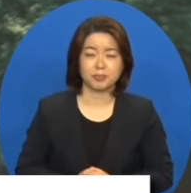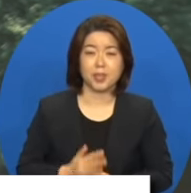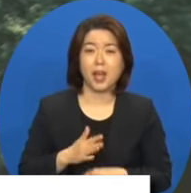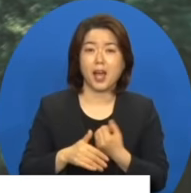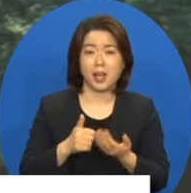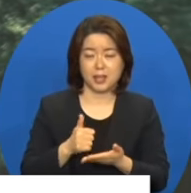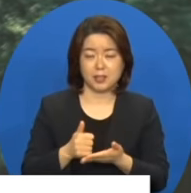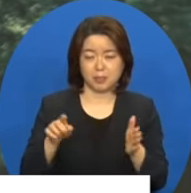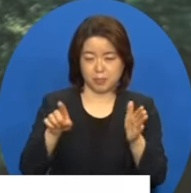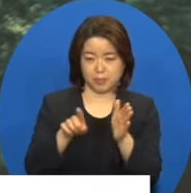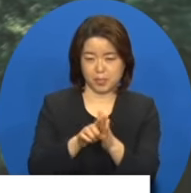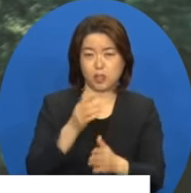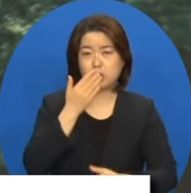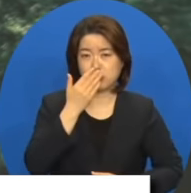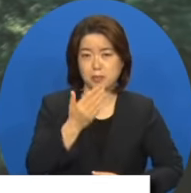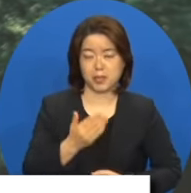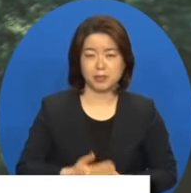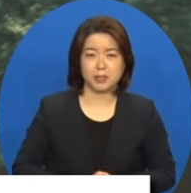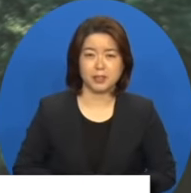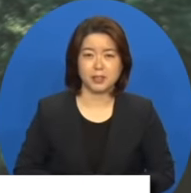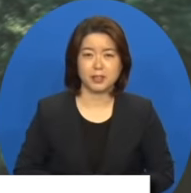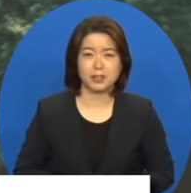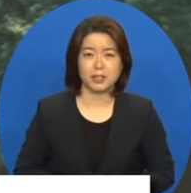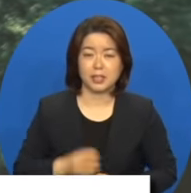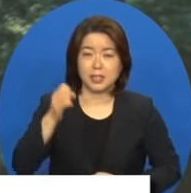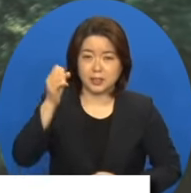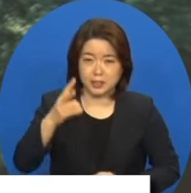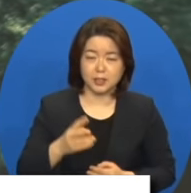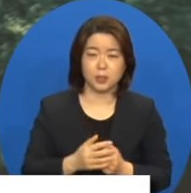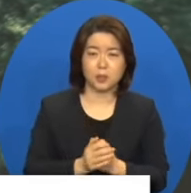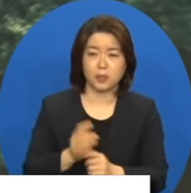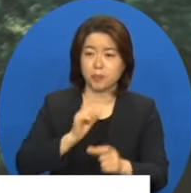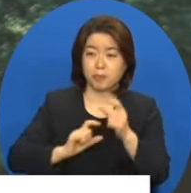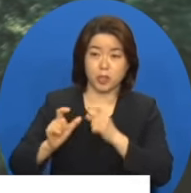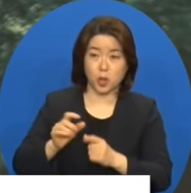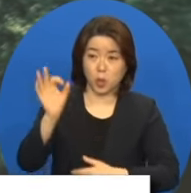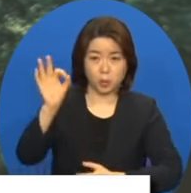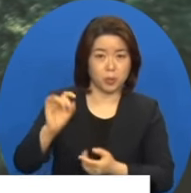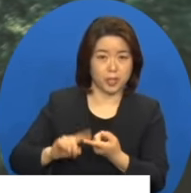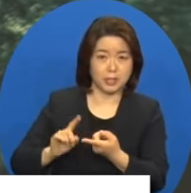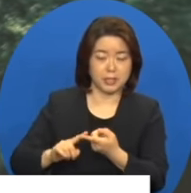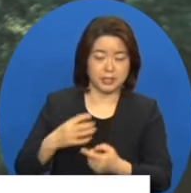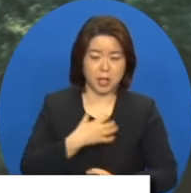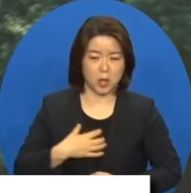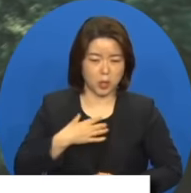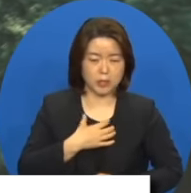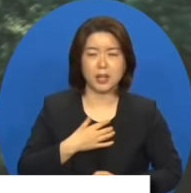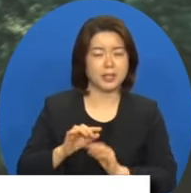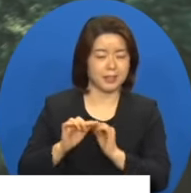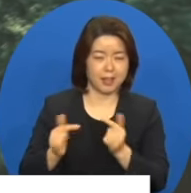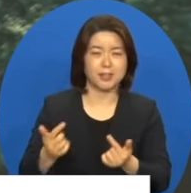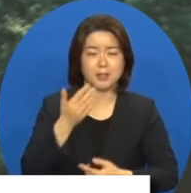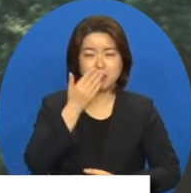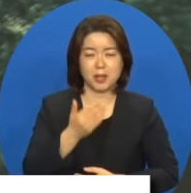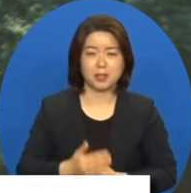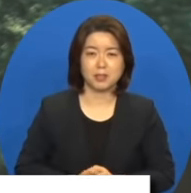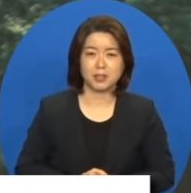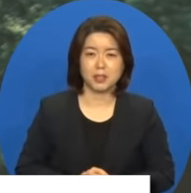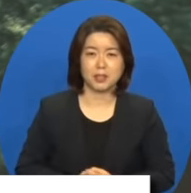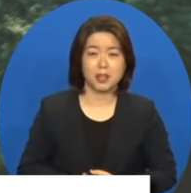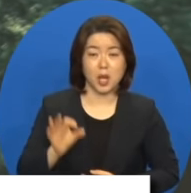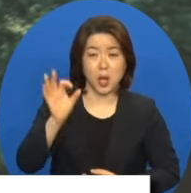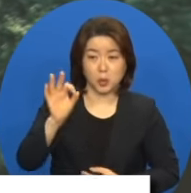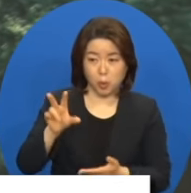하나님이 믿어지는 거예요. 그리고 더 이상 돈에 대해서 걱정하고 염려하지 않게 됩니다. 돈